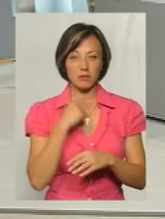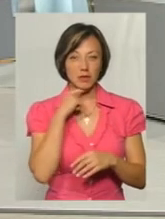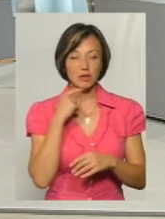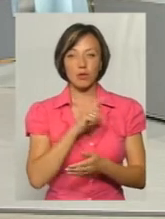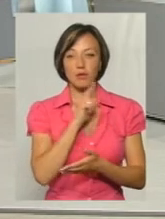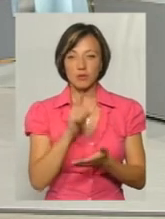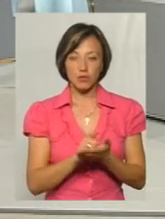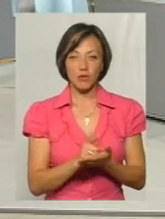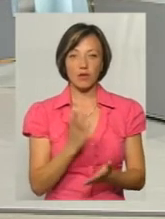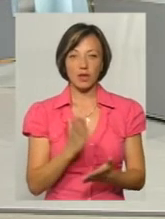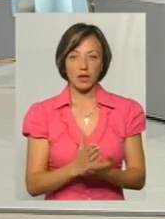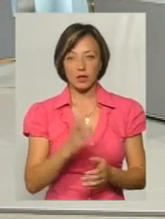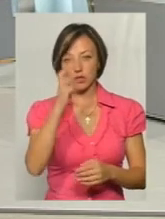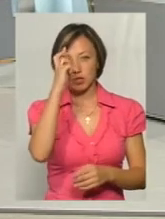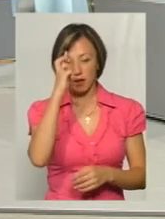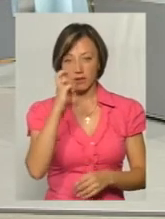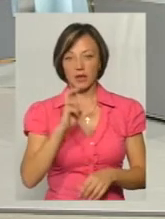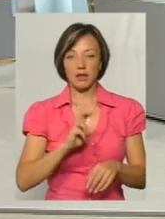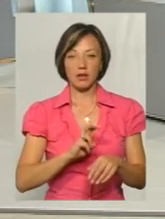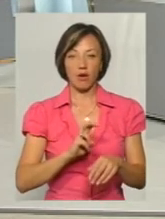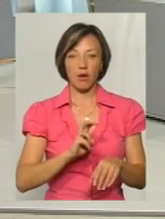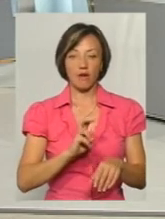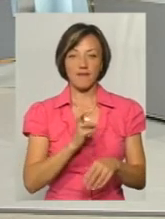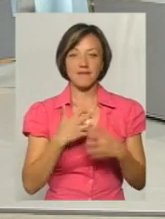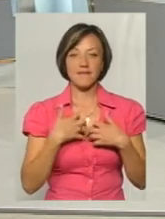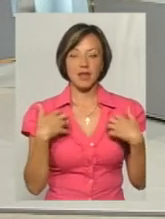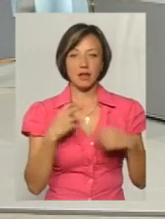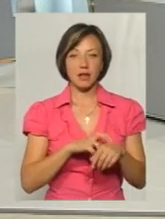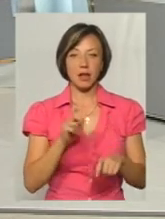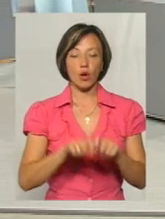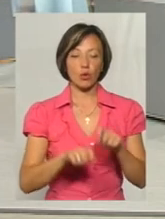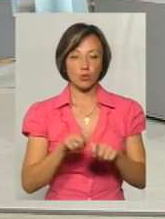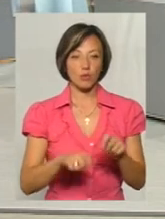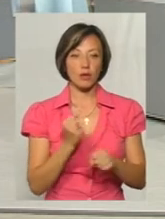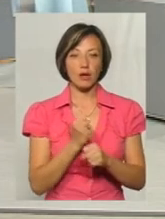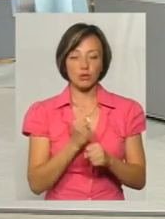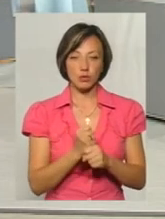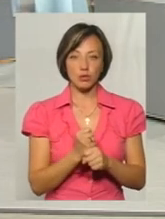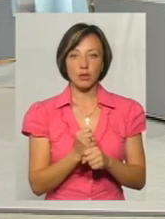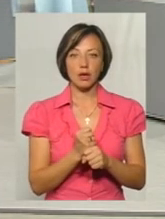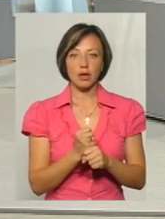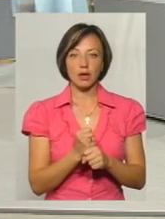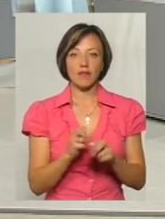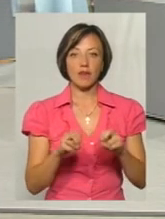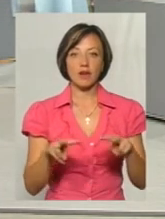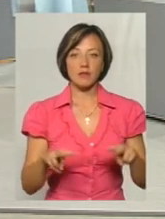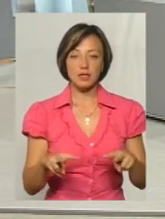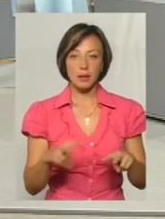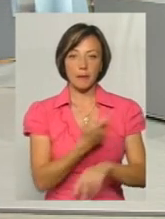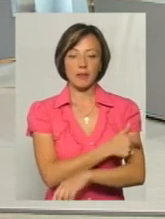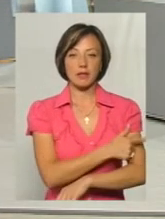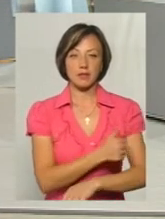обов'язково є державний ветеринарний контроль. Там працюють уповноважені фахівці